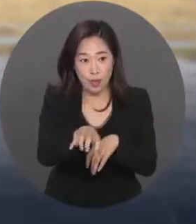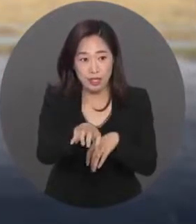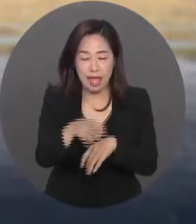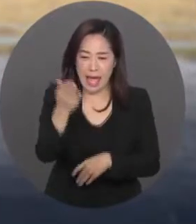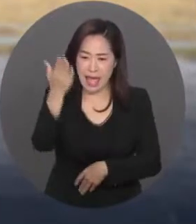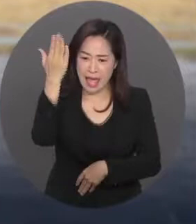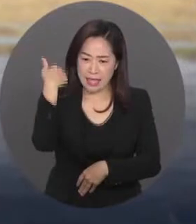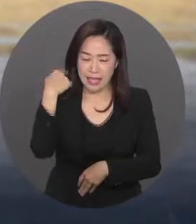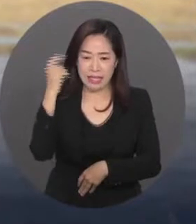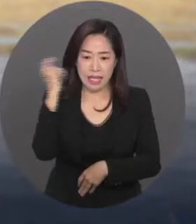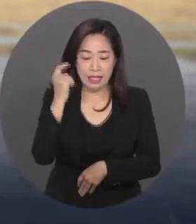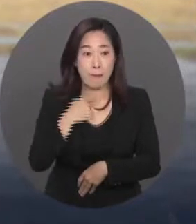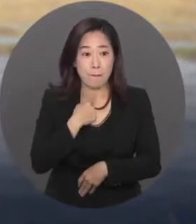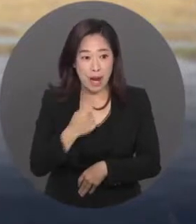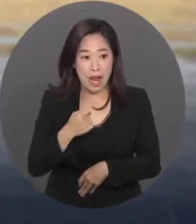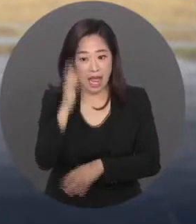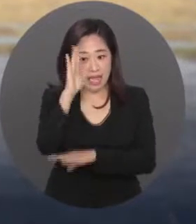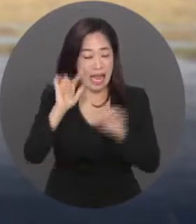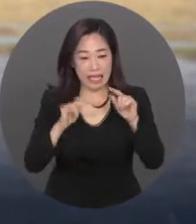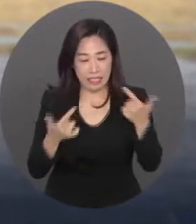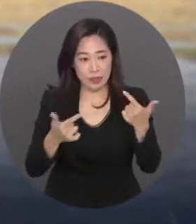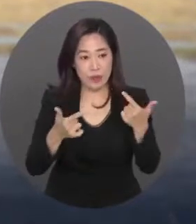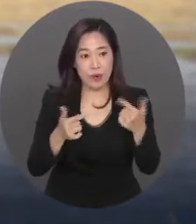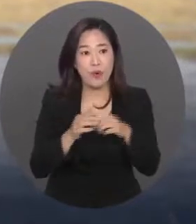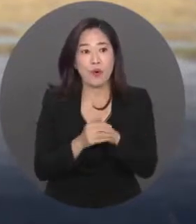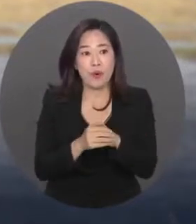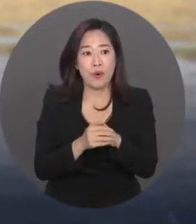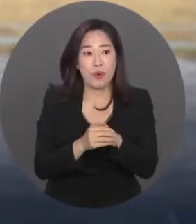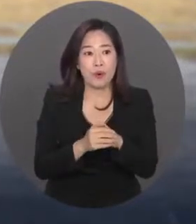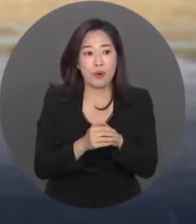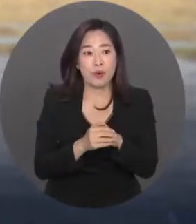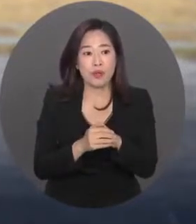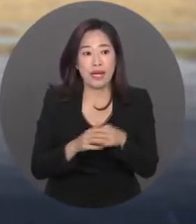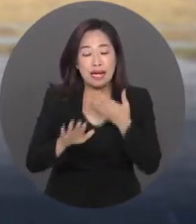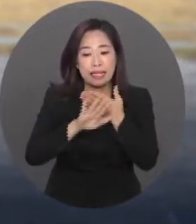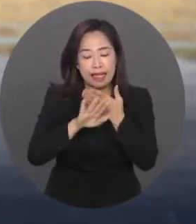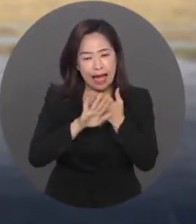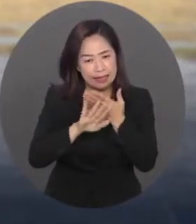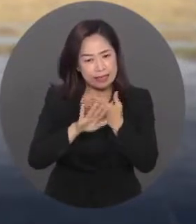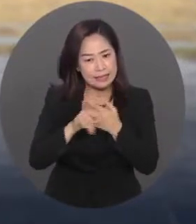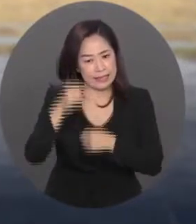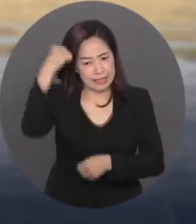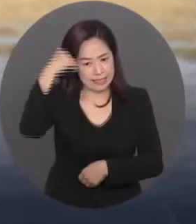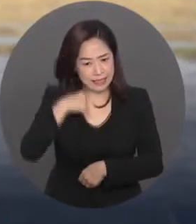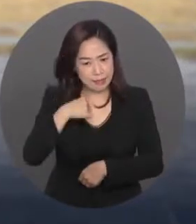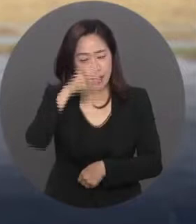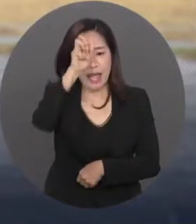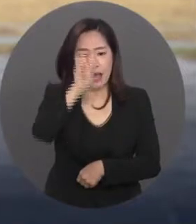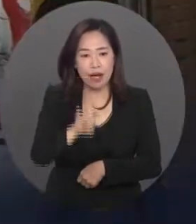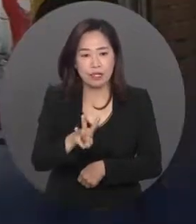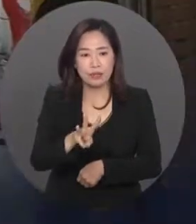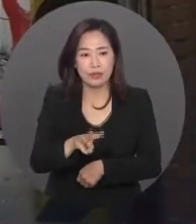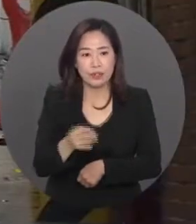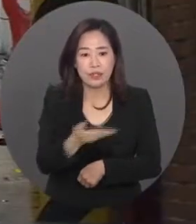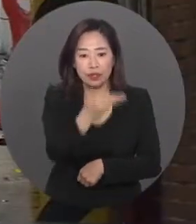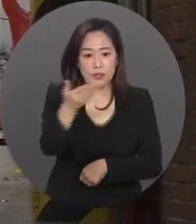아니라 여성사 관점, 성평등 관점의 이야기가 덧해질 때 어떻게 다른지 시민분들이